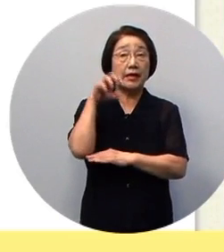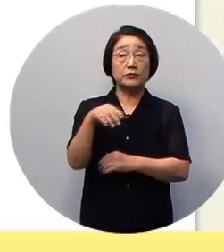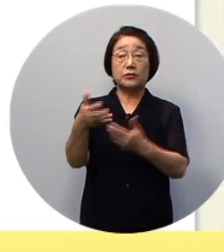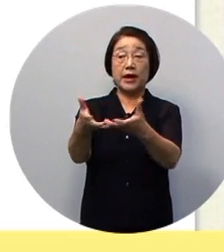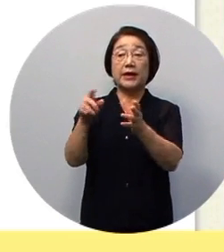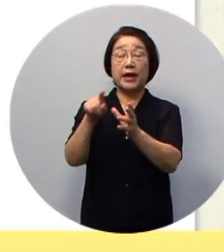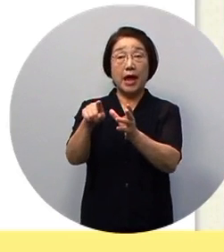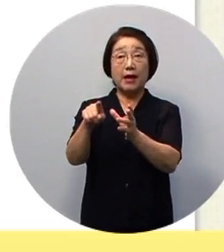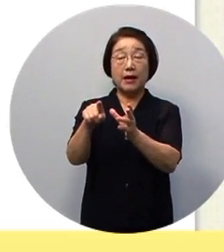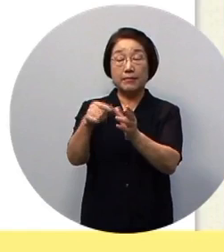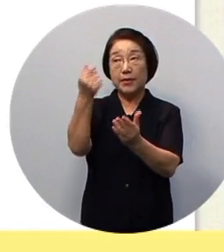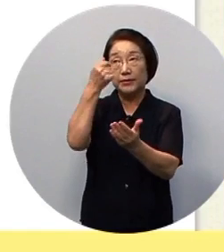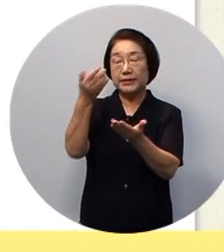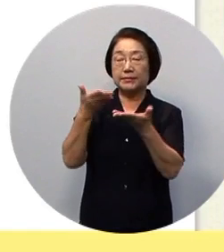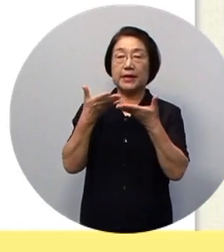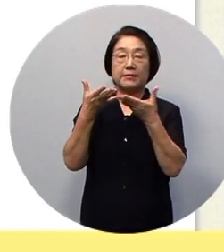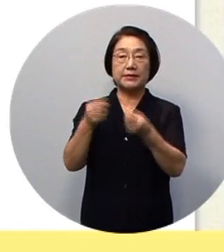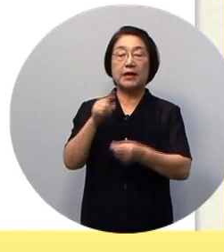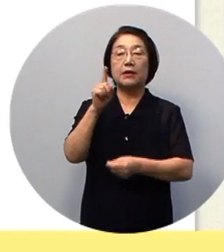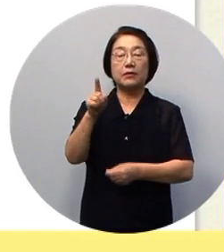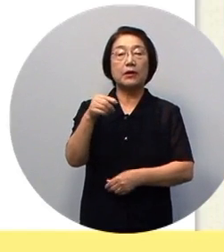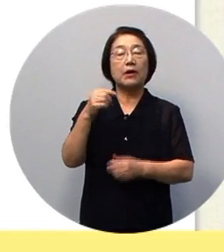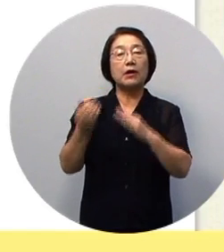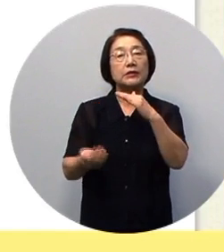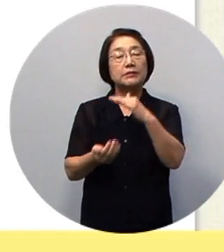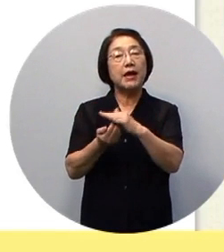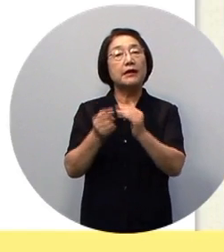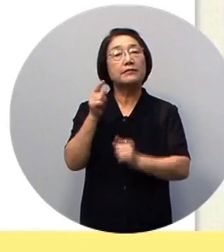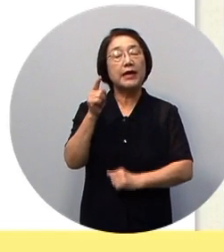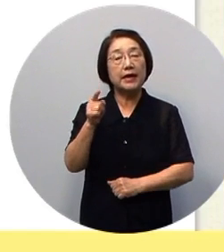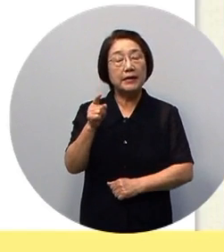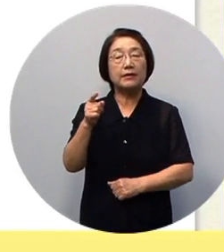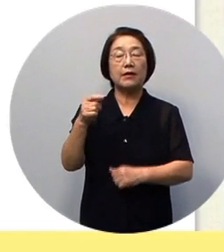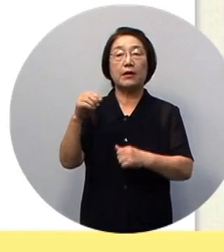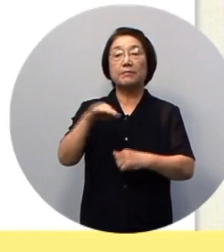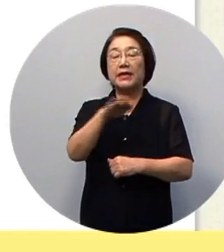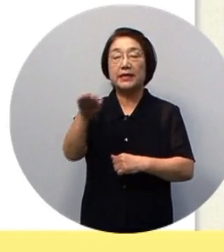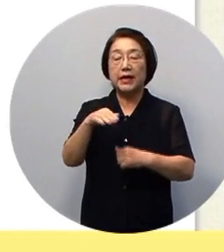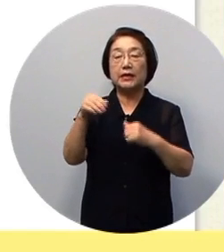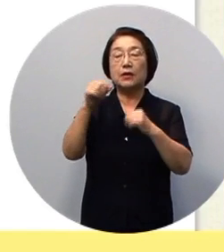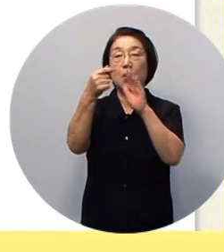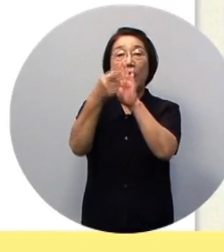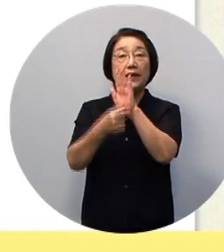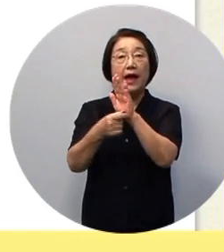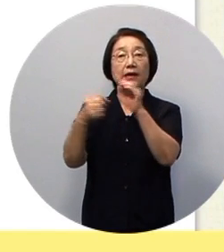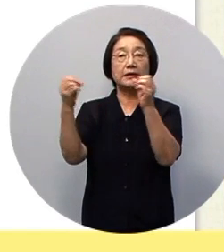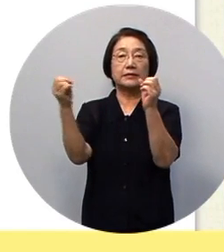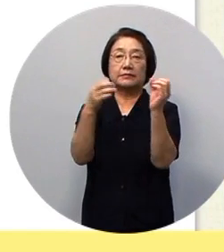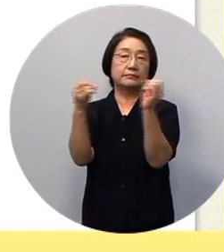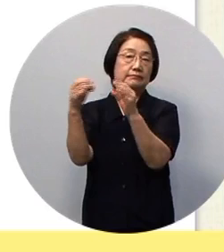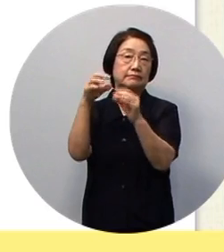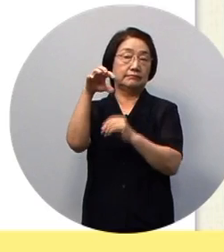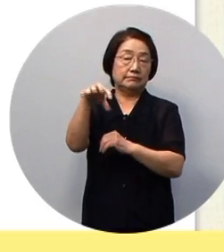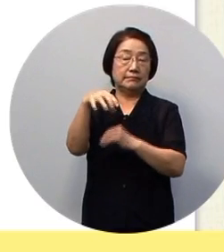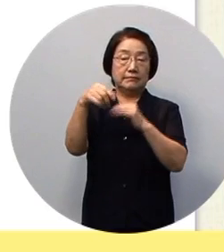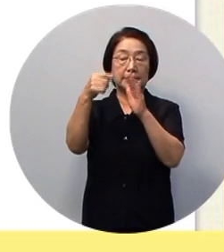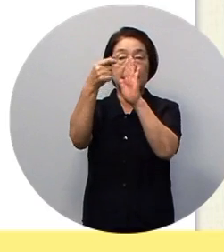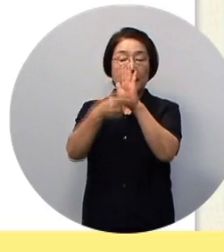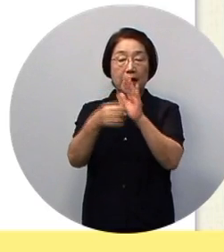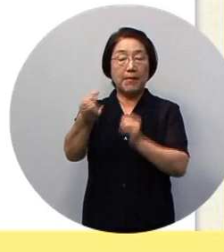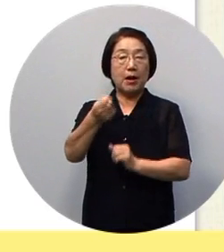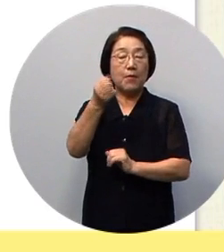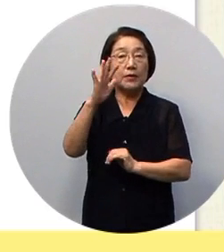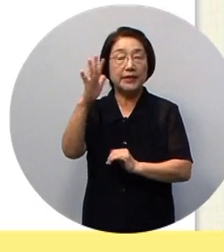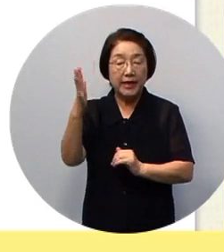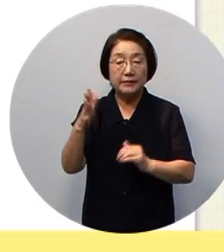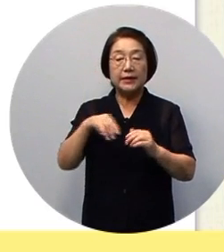してもらいました。 この一番上のみんなの話題会議室は、特にテーマを設けずにですね、参加した皆さんが市政